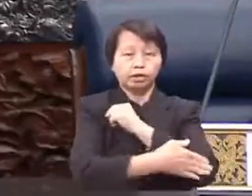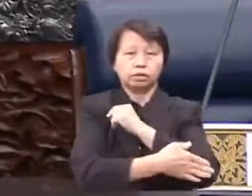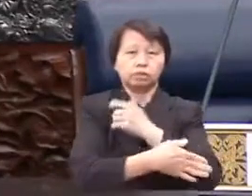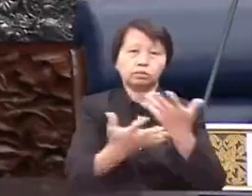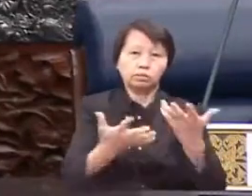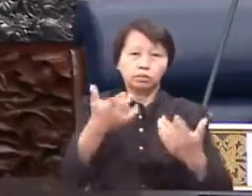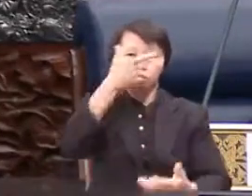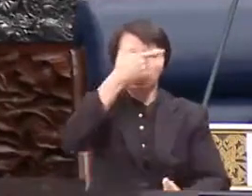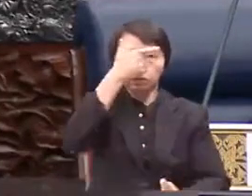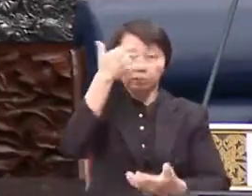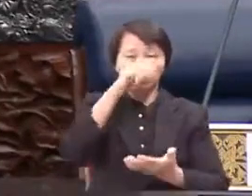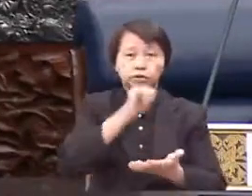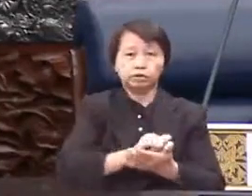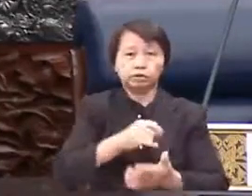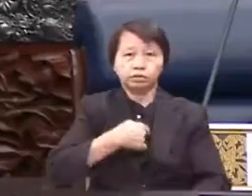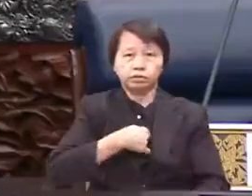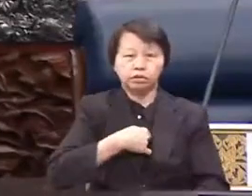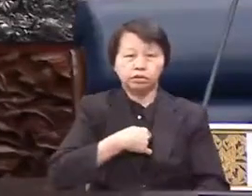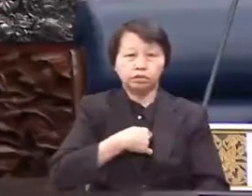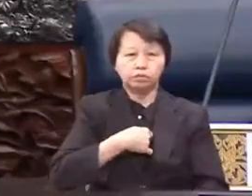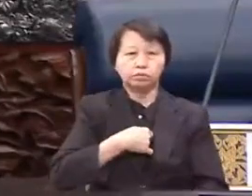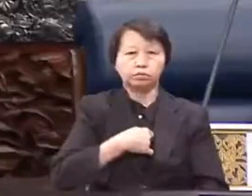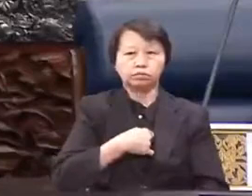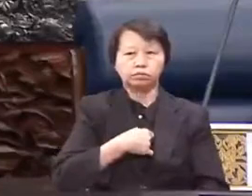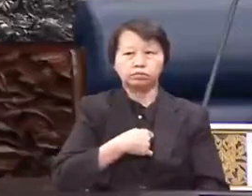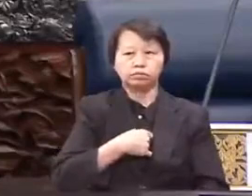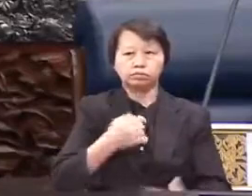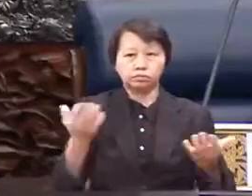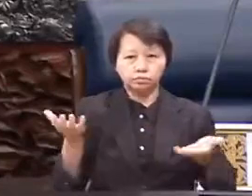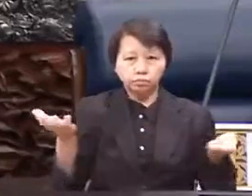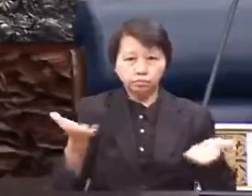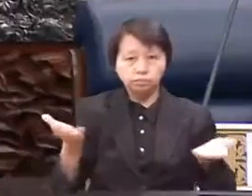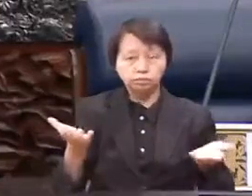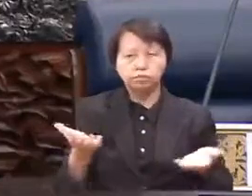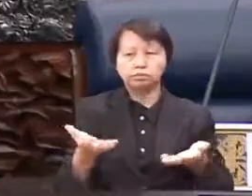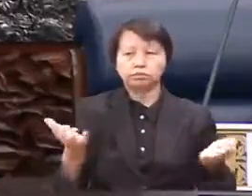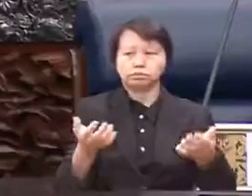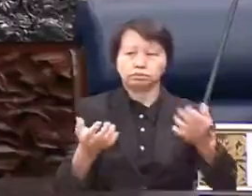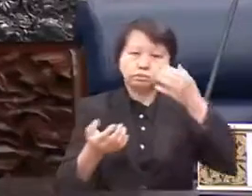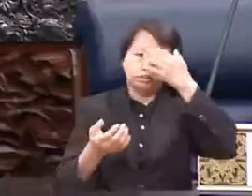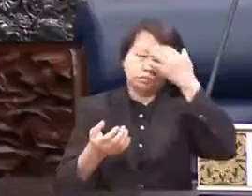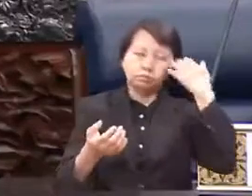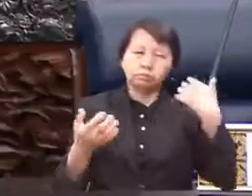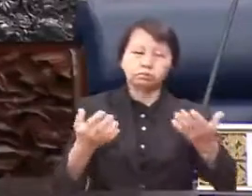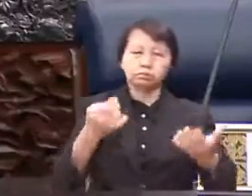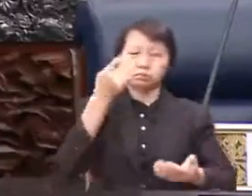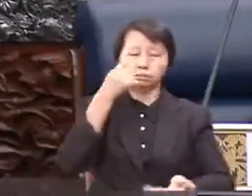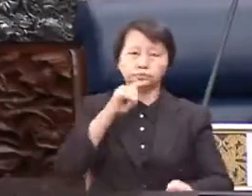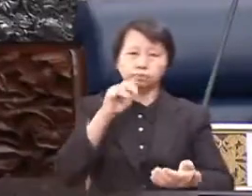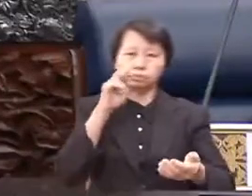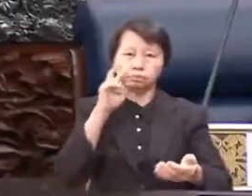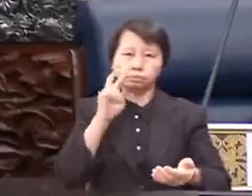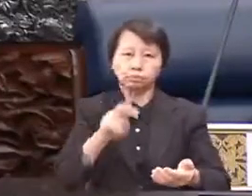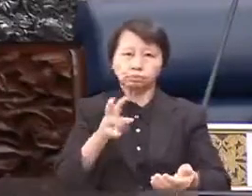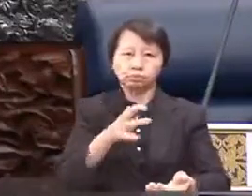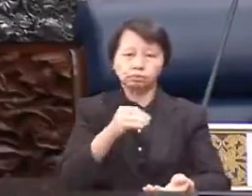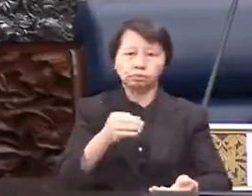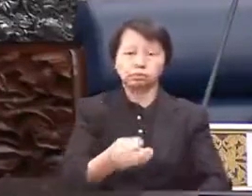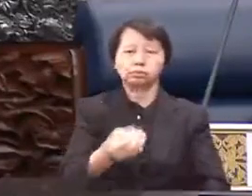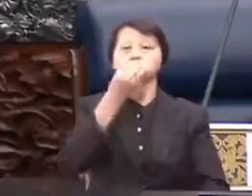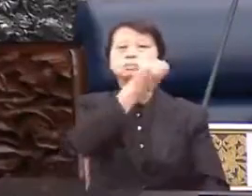sebab itu saya ambil pendekatan ini untuk melihat dan